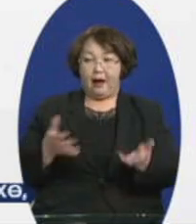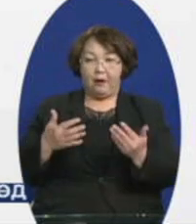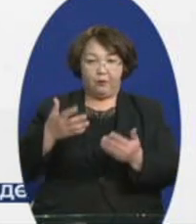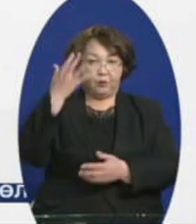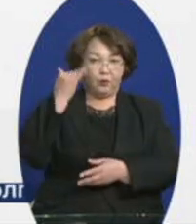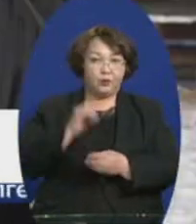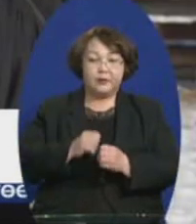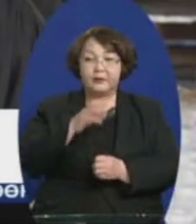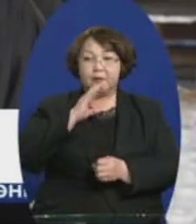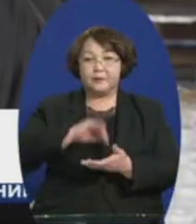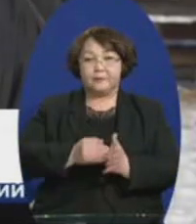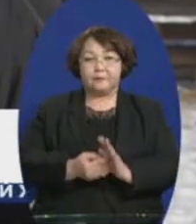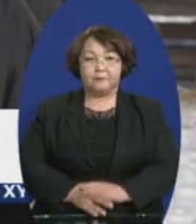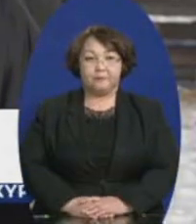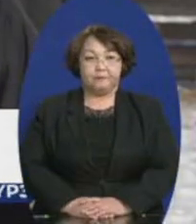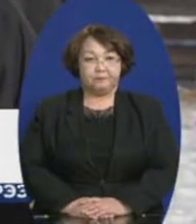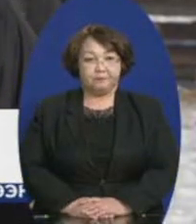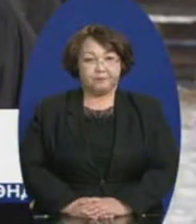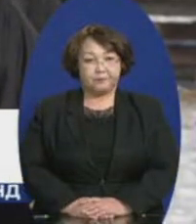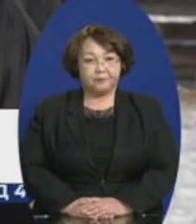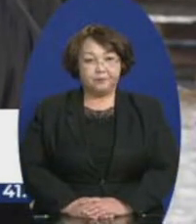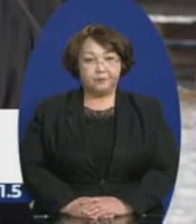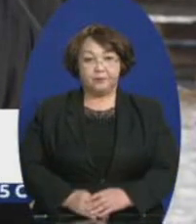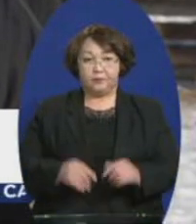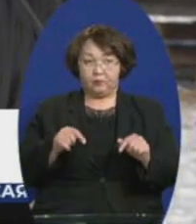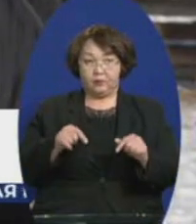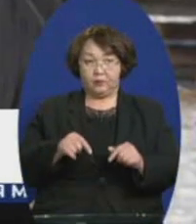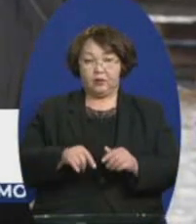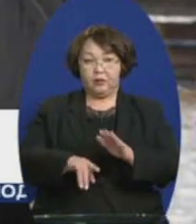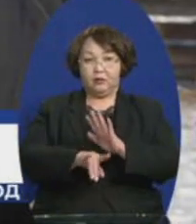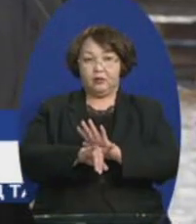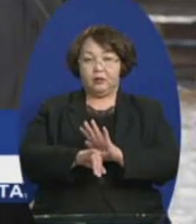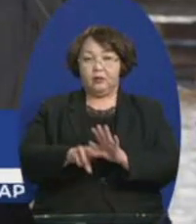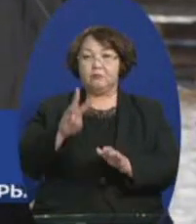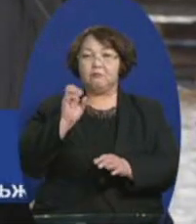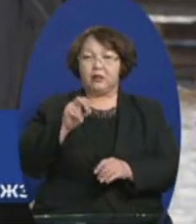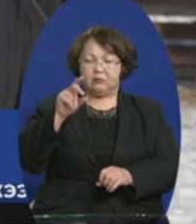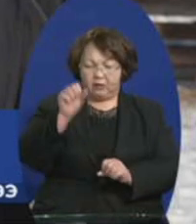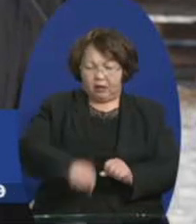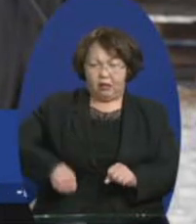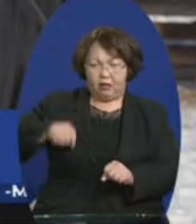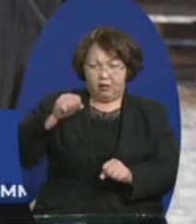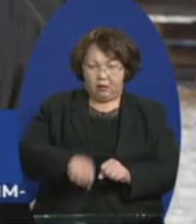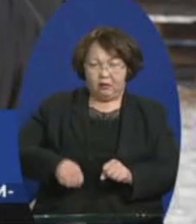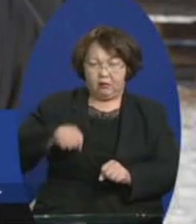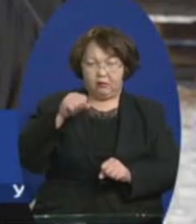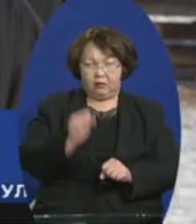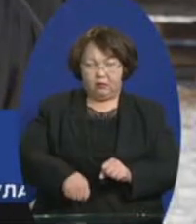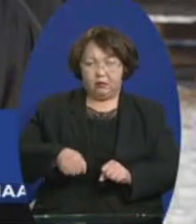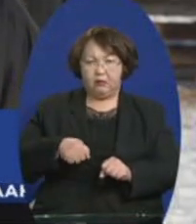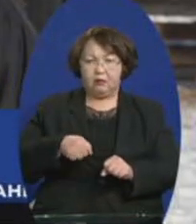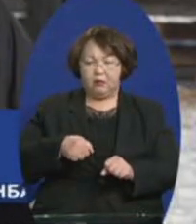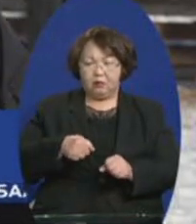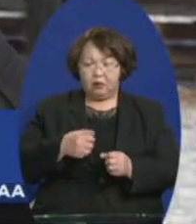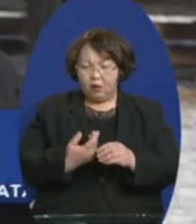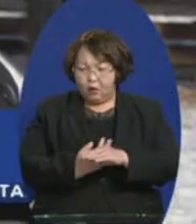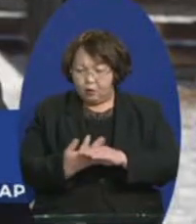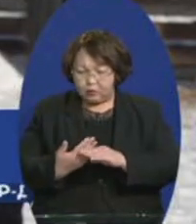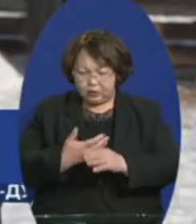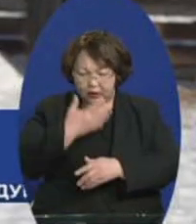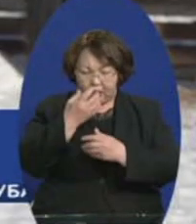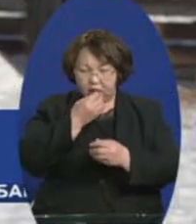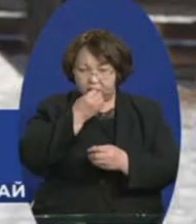хугацаанд зохион байгуулна гэж. Тэр үдийд одоо энэ малын туруу ингээ хацраад эхэлсэн учраас бол цаашдаа бол бичээд гарах болов уу гэдэг. Ер нь тэгээд одоо